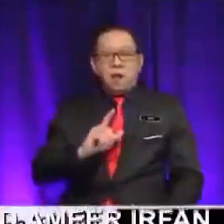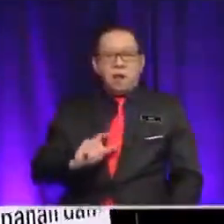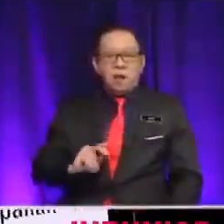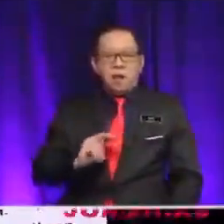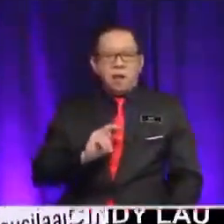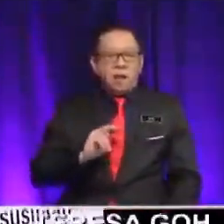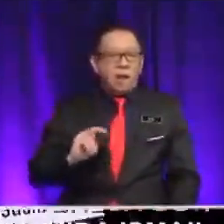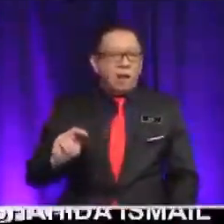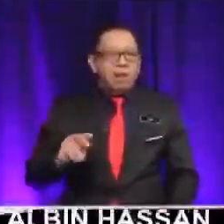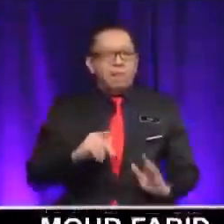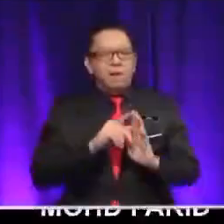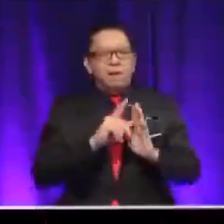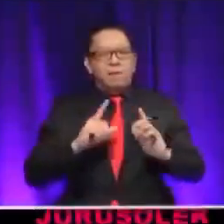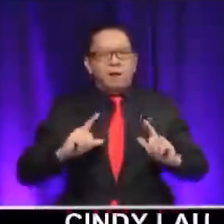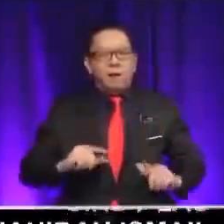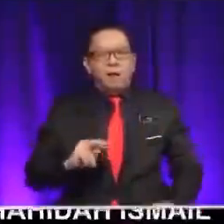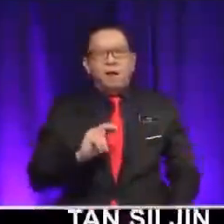keluhuran,